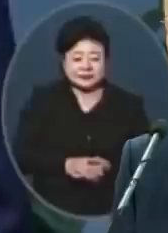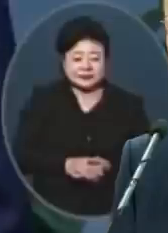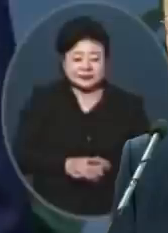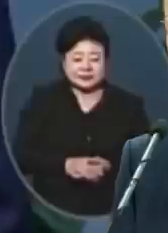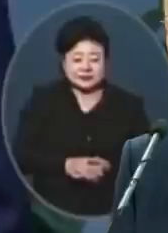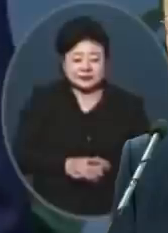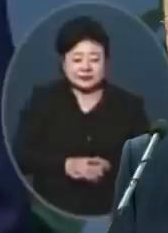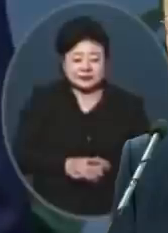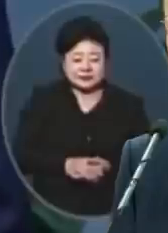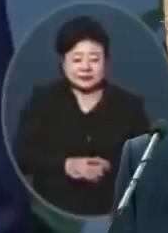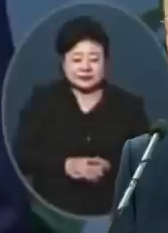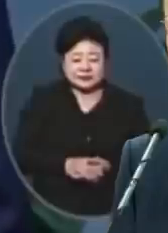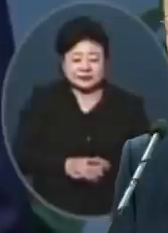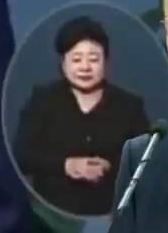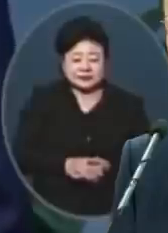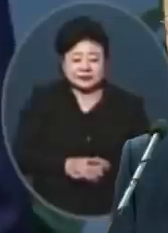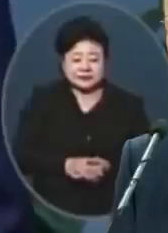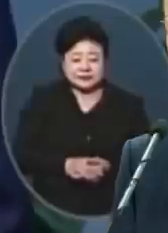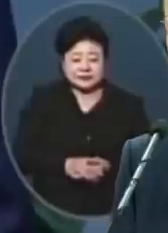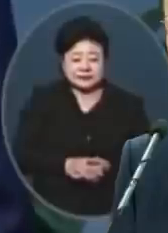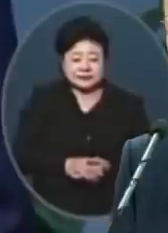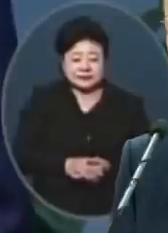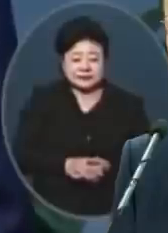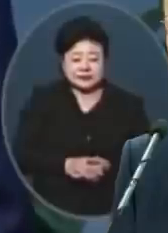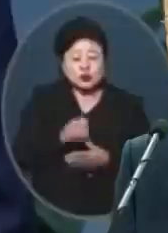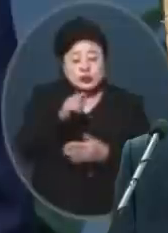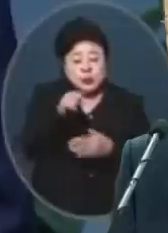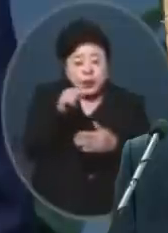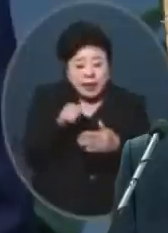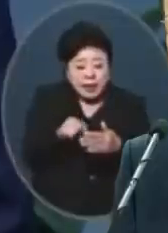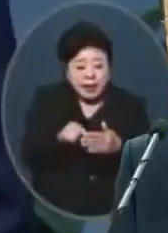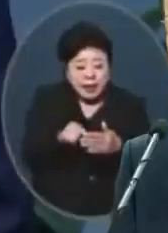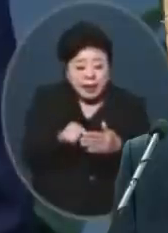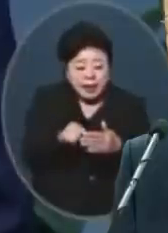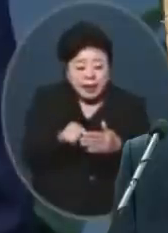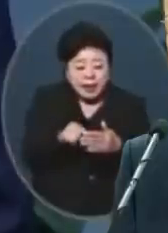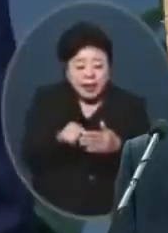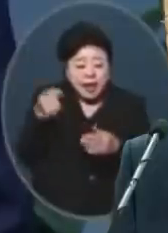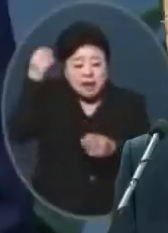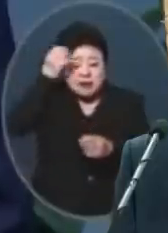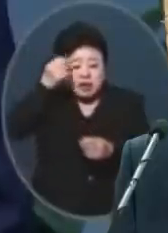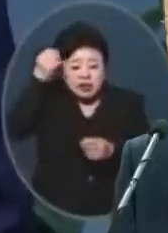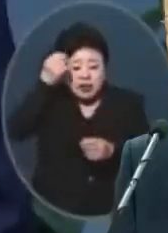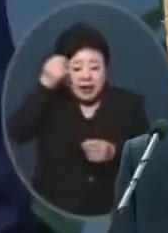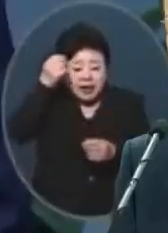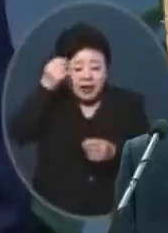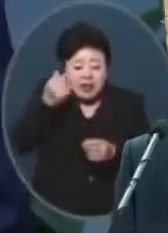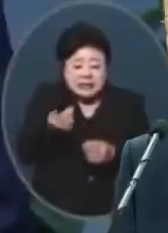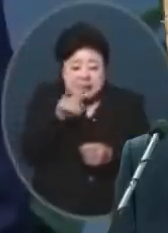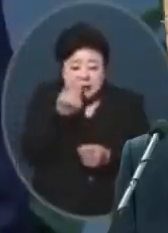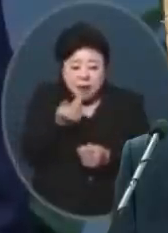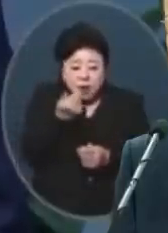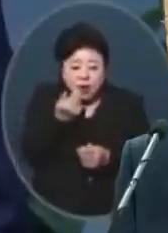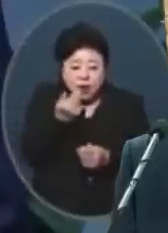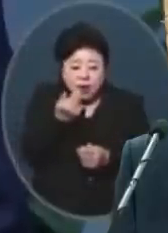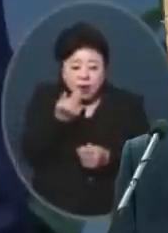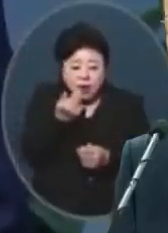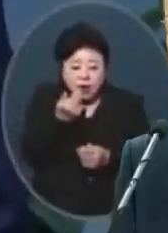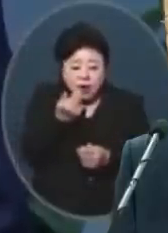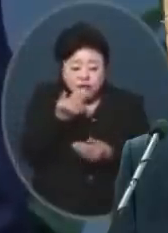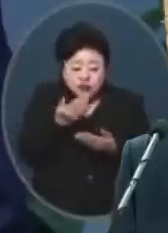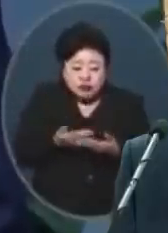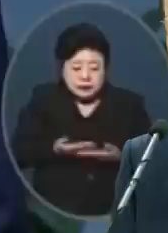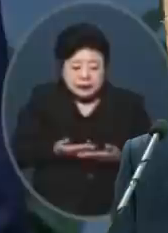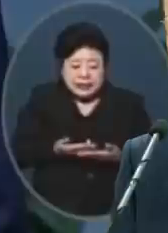부활하심을 통해서 우리 속에 성령의 생명을 주셨습니다